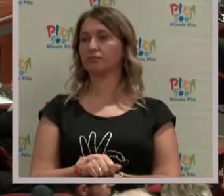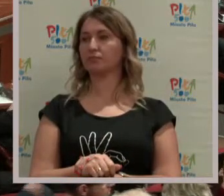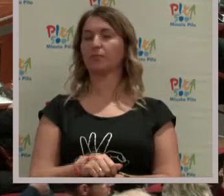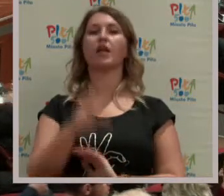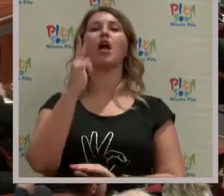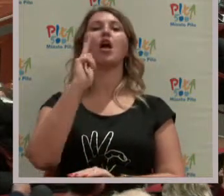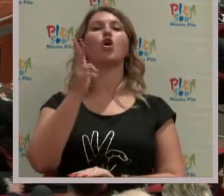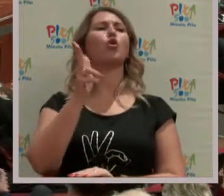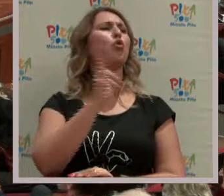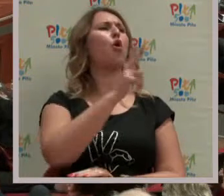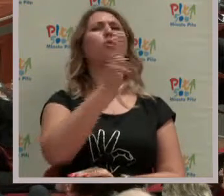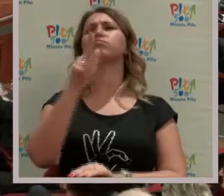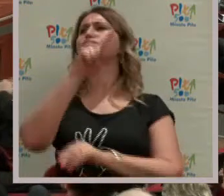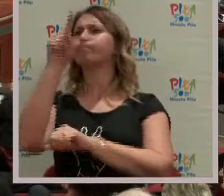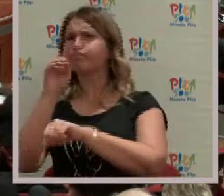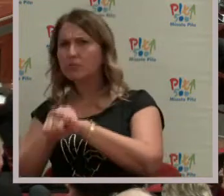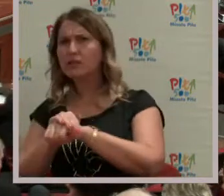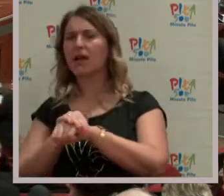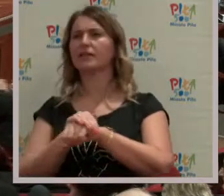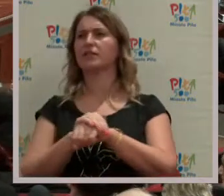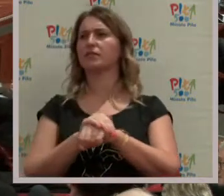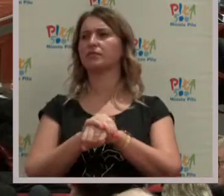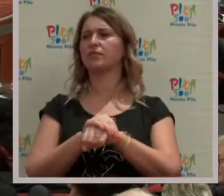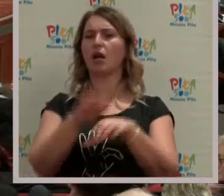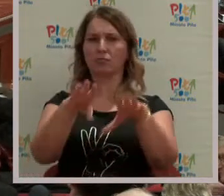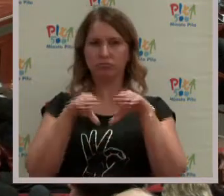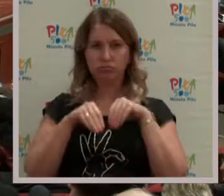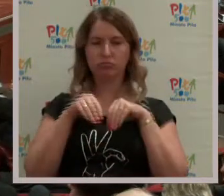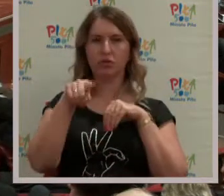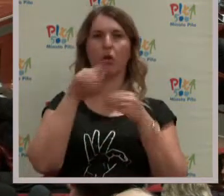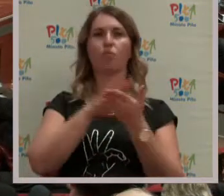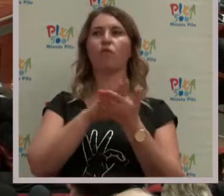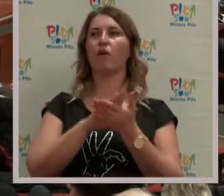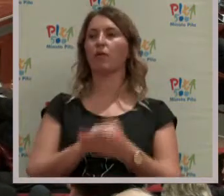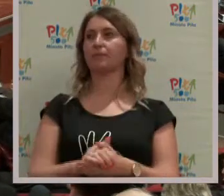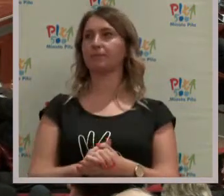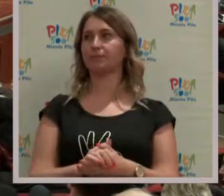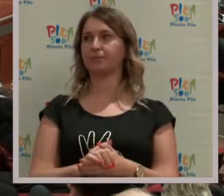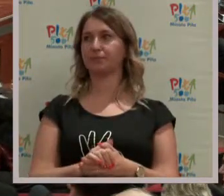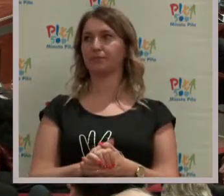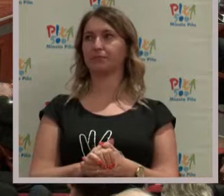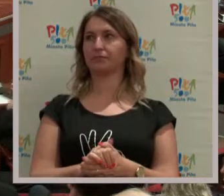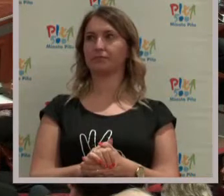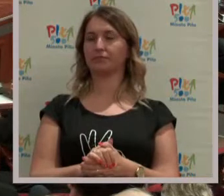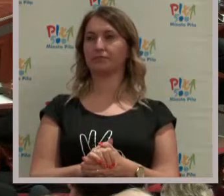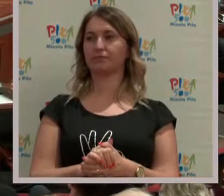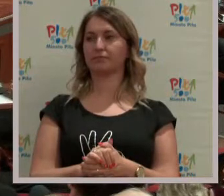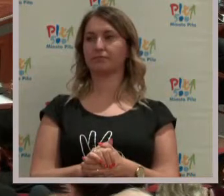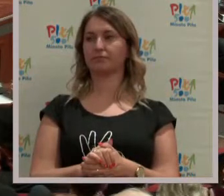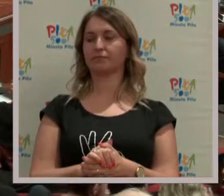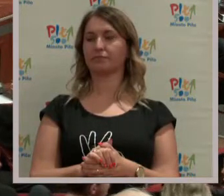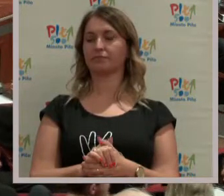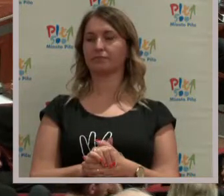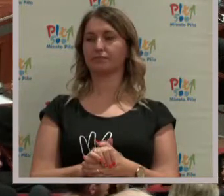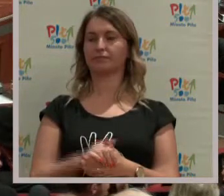kto z panów radnych jest za przyjęciem tej uchwały uchwały w sprawie zmiany wieloletniej prognozy finansowej miasta Piły na lata 2018